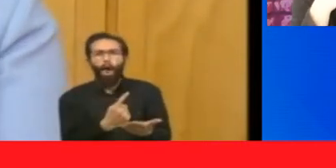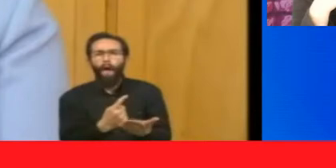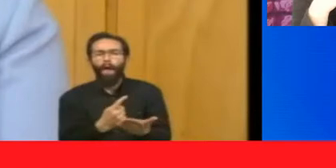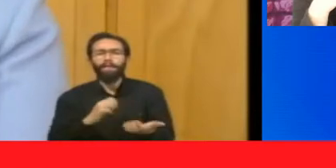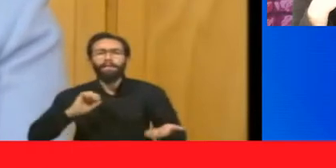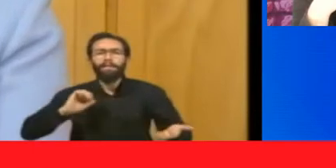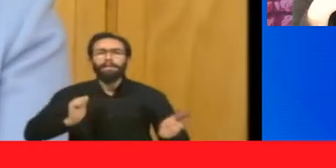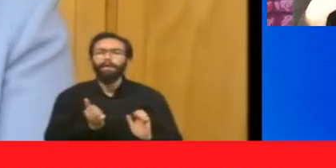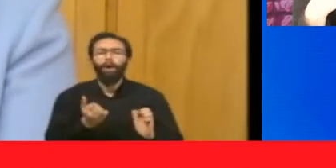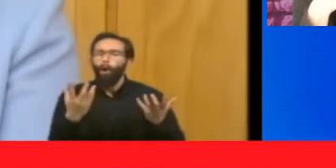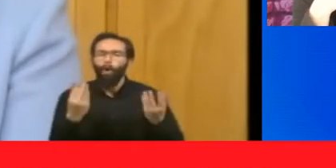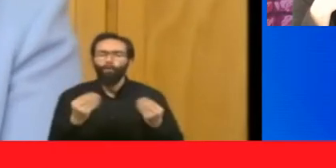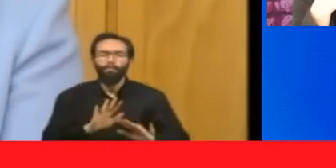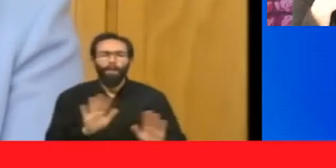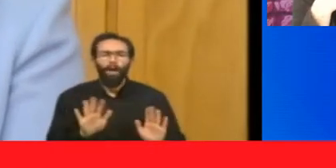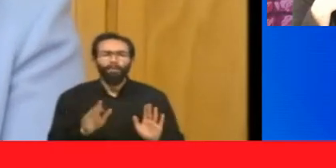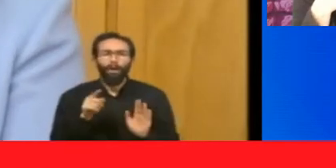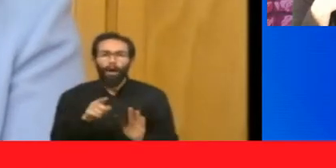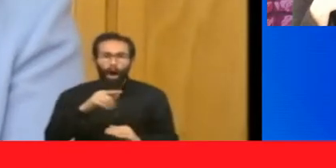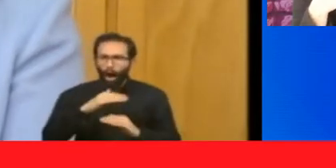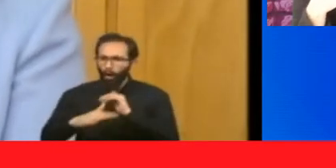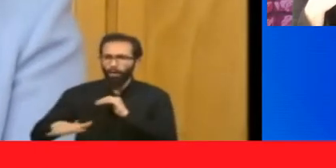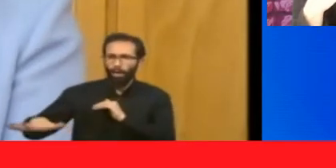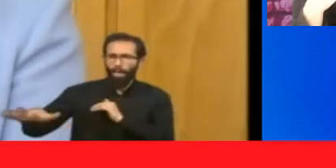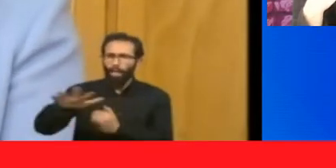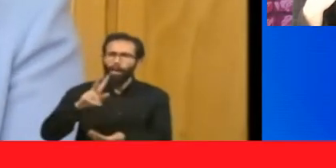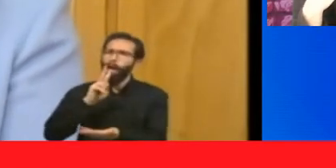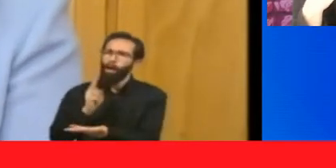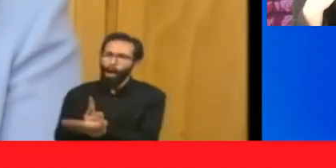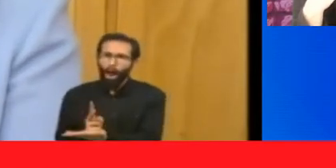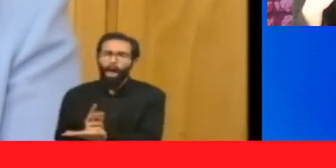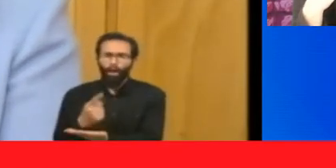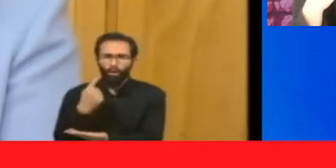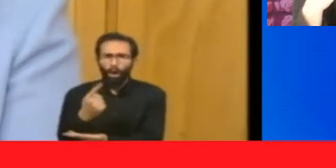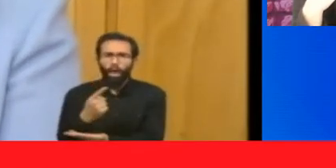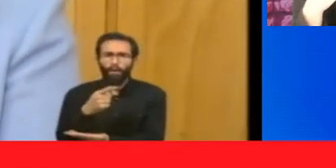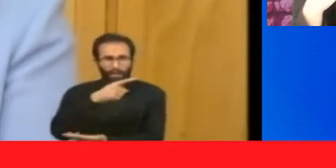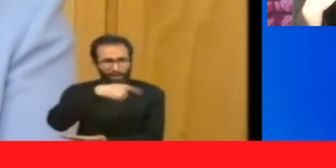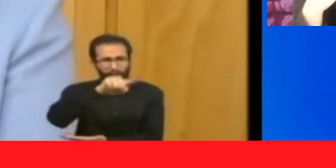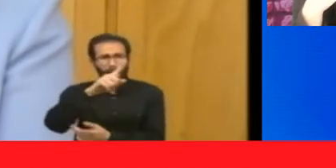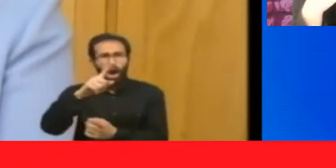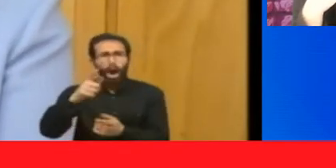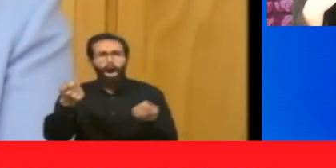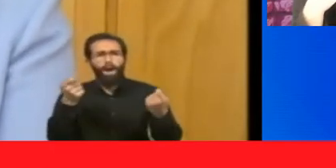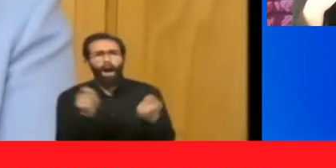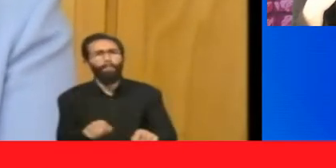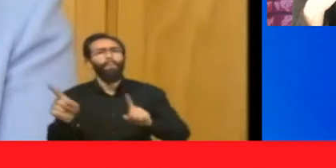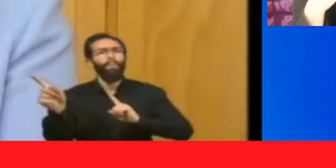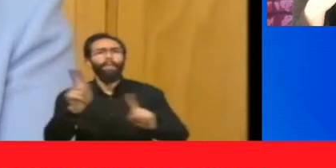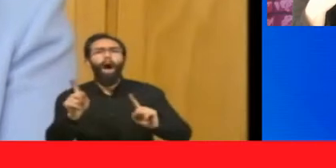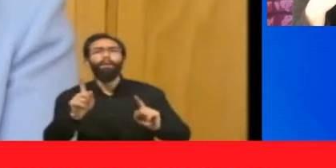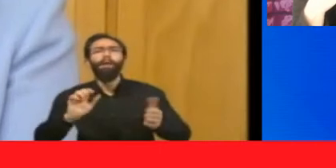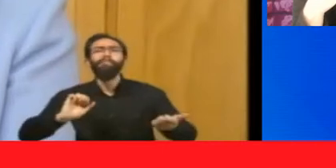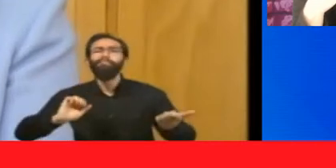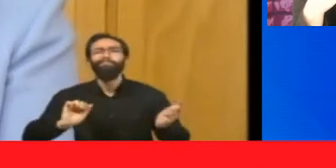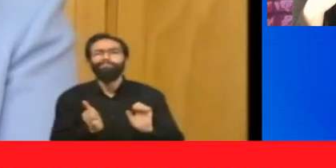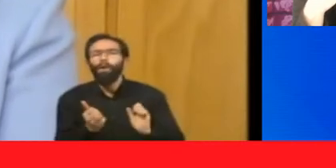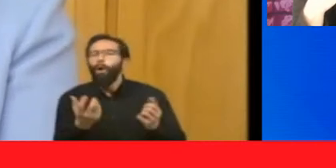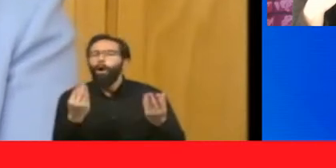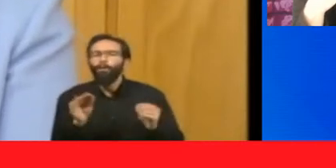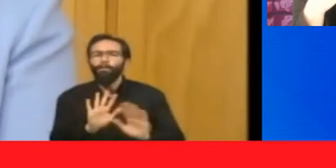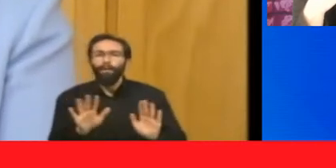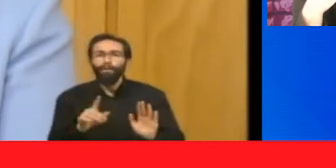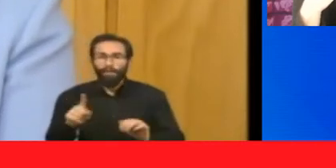iradesi kapatma davalarına sığmaz. Bunu görecek ve öğreneceksiniz. Zaman